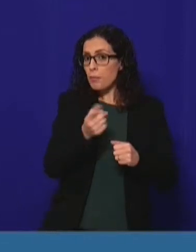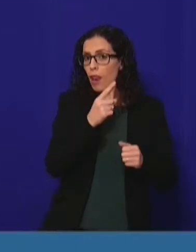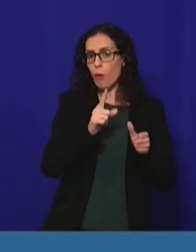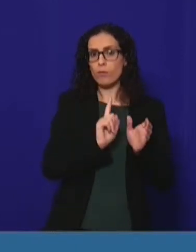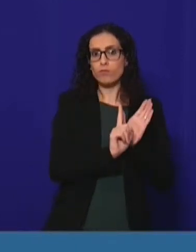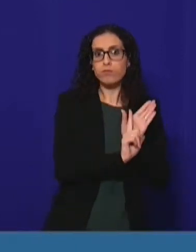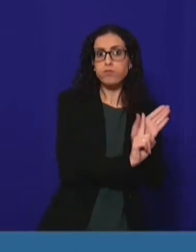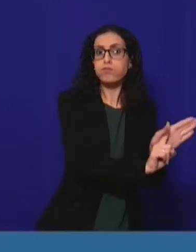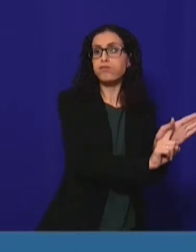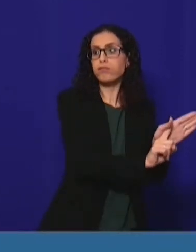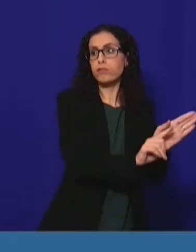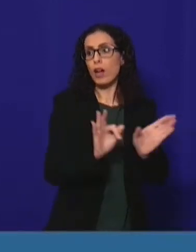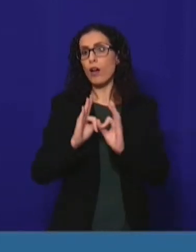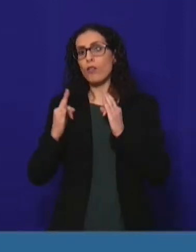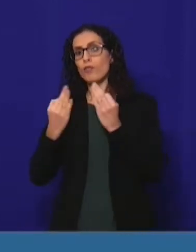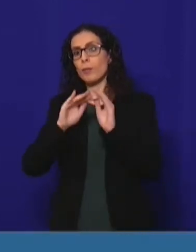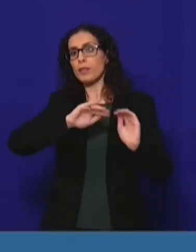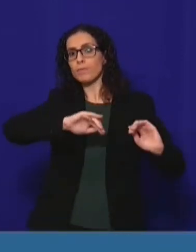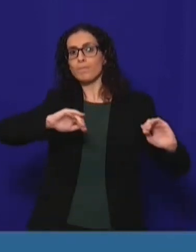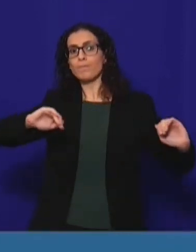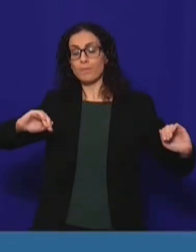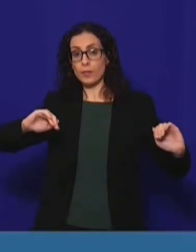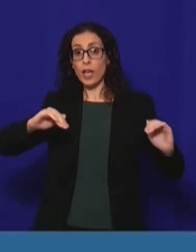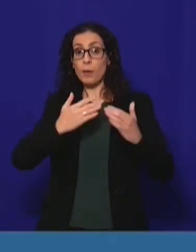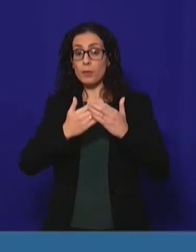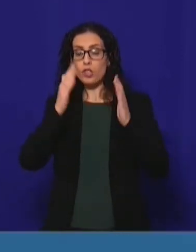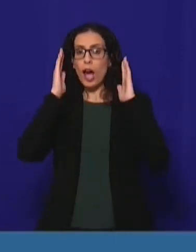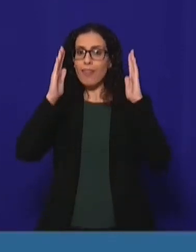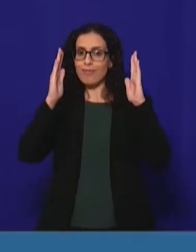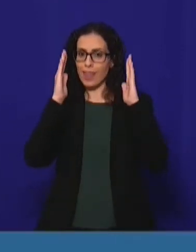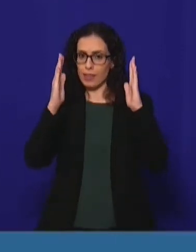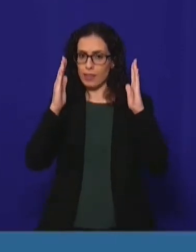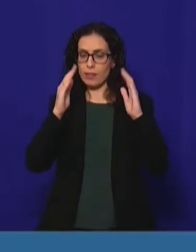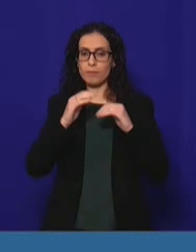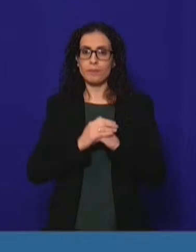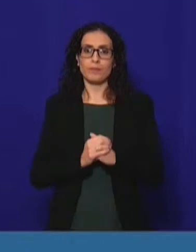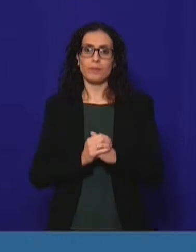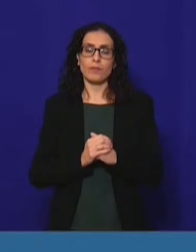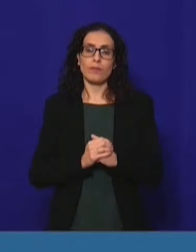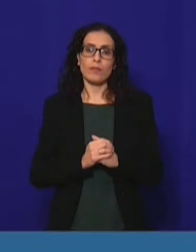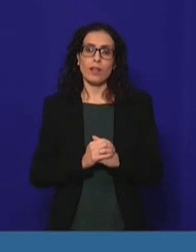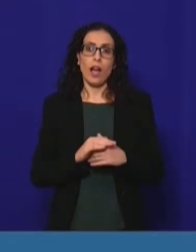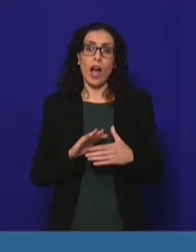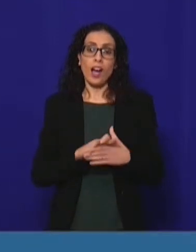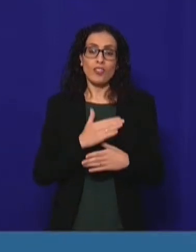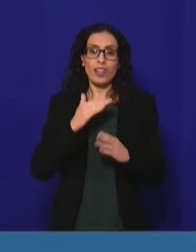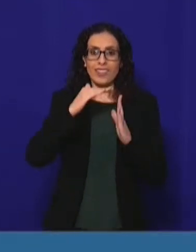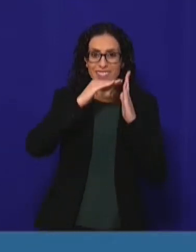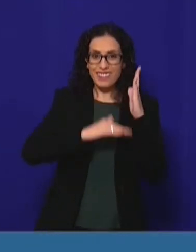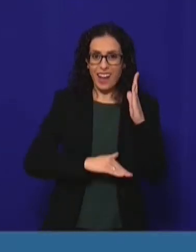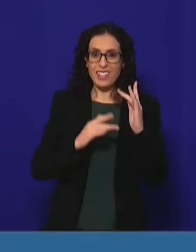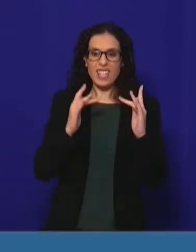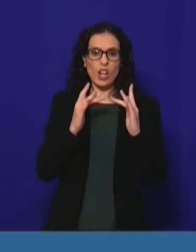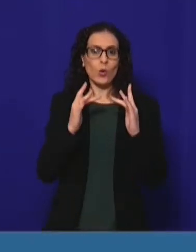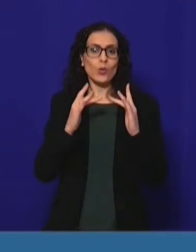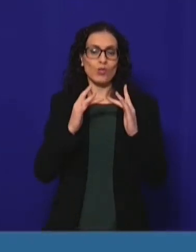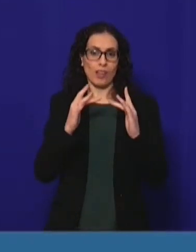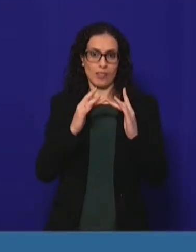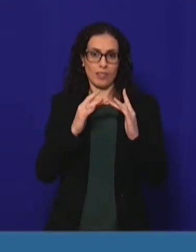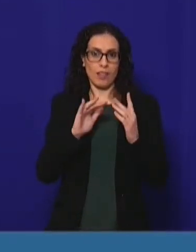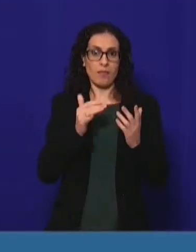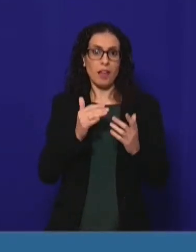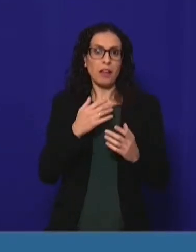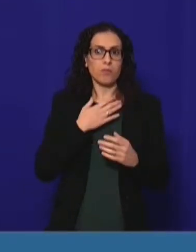il-komplement tal-familja u jieħu l-mezzi ta' prevenzjoni għaliex bekk inti tkun tista' tevita li nkollok trasmissjoni għall